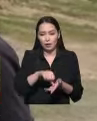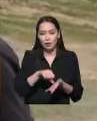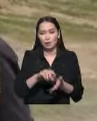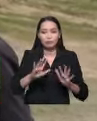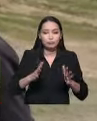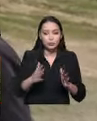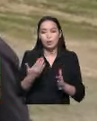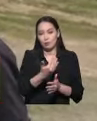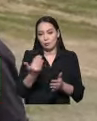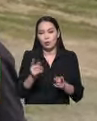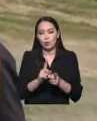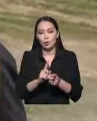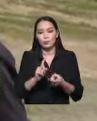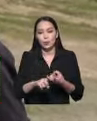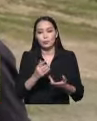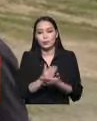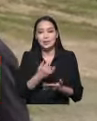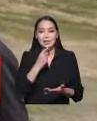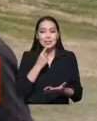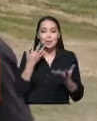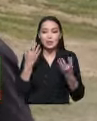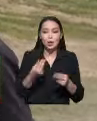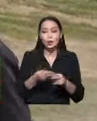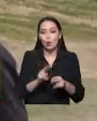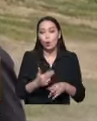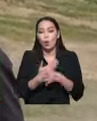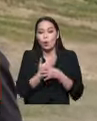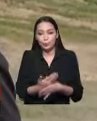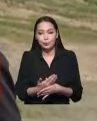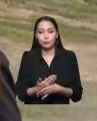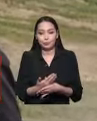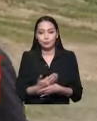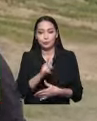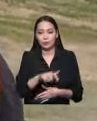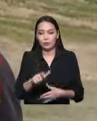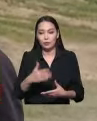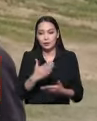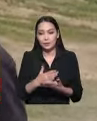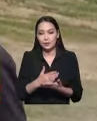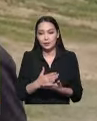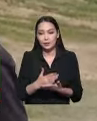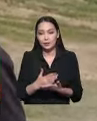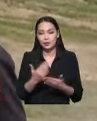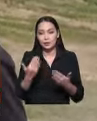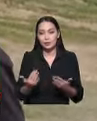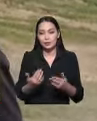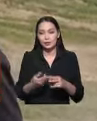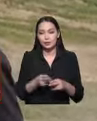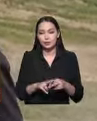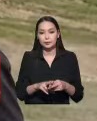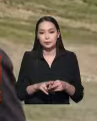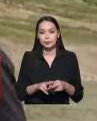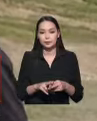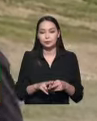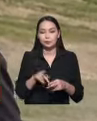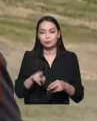еліне, желіне қиын қыстау кезінде көмек қолын соза алатын адамдар. бұл тек қана су кеткенмен кетіп